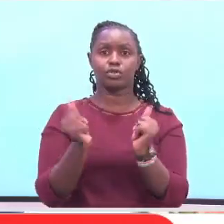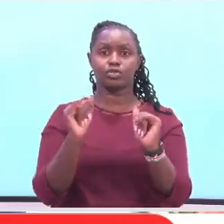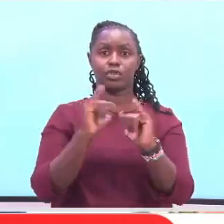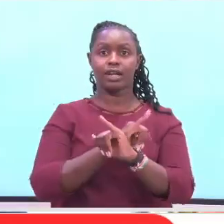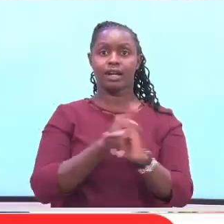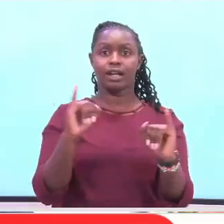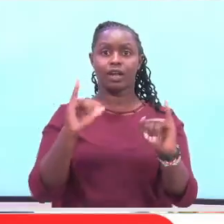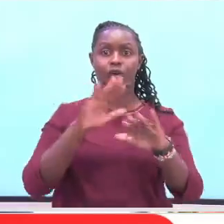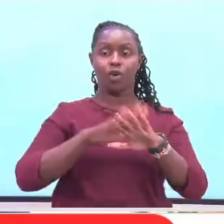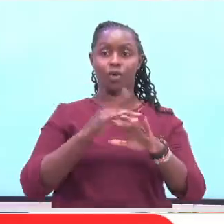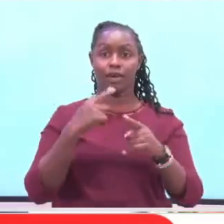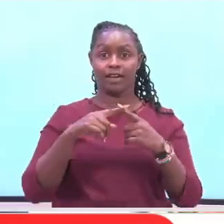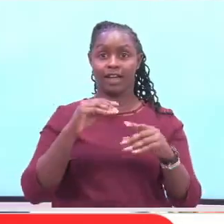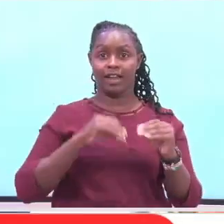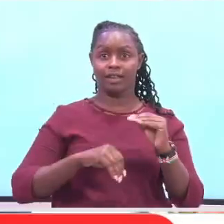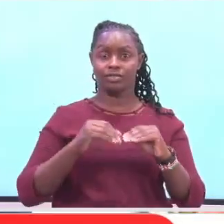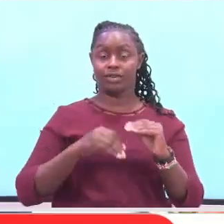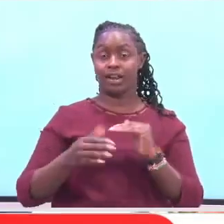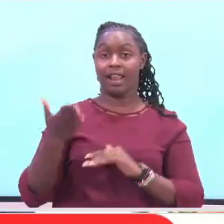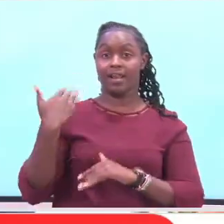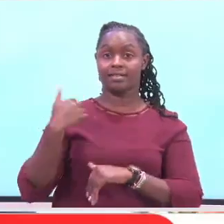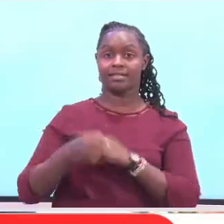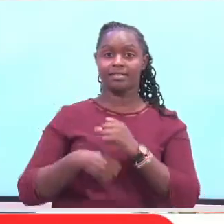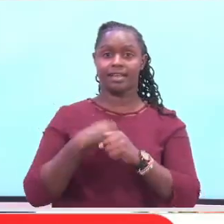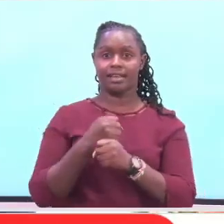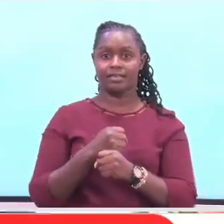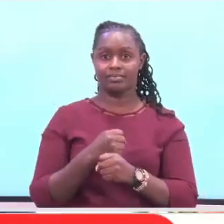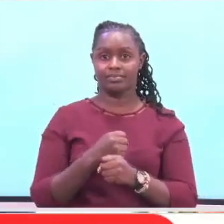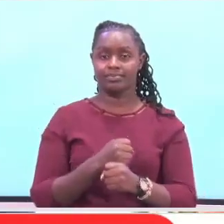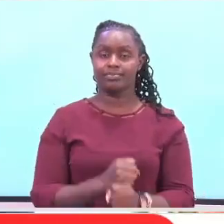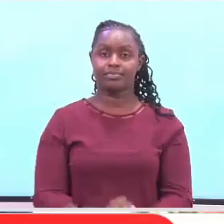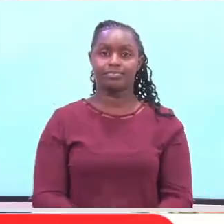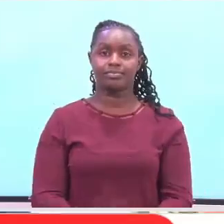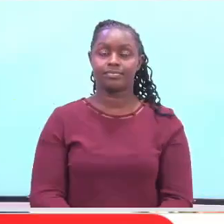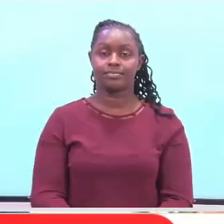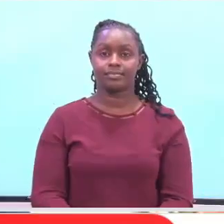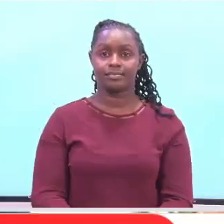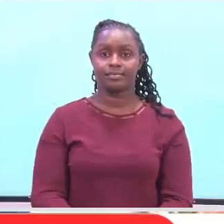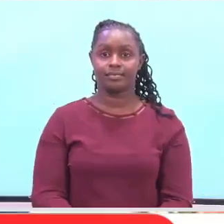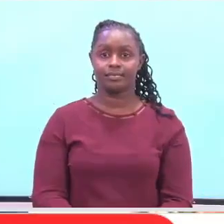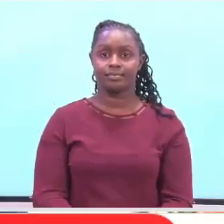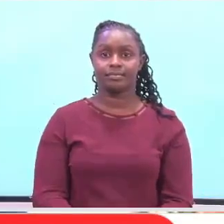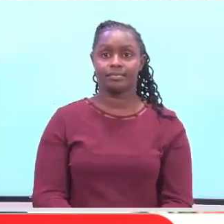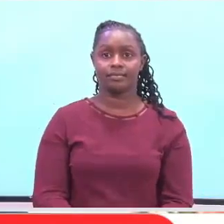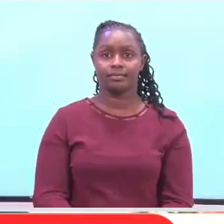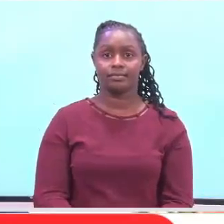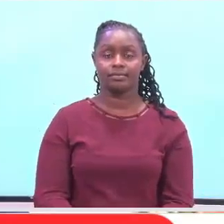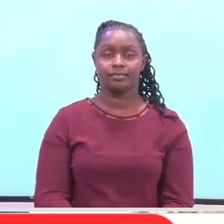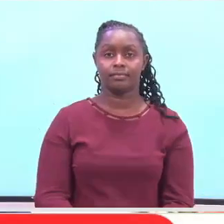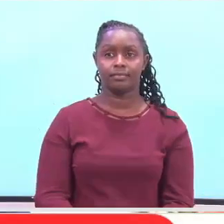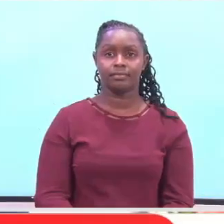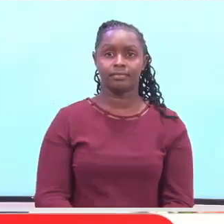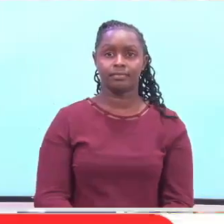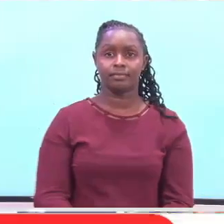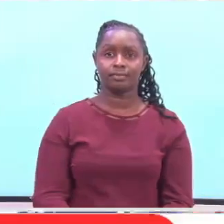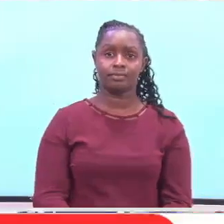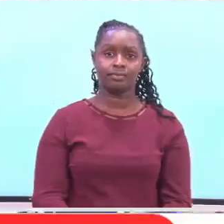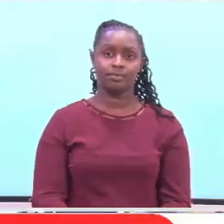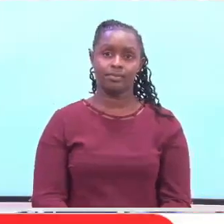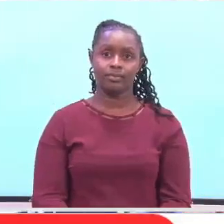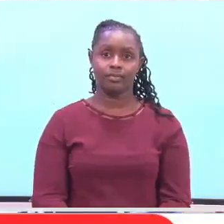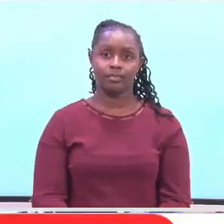ya uchaguzi mkuu mwaka uliopita. Apple Kamau, TV47, kutoka ukumbi wa Bomas.